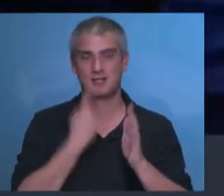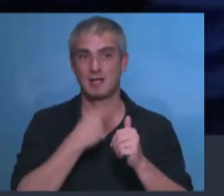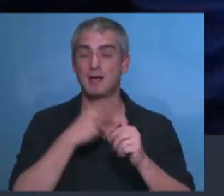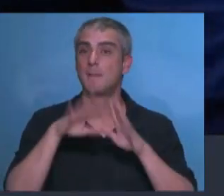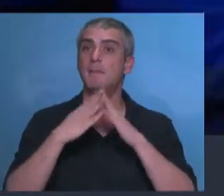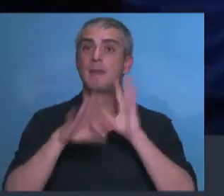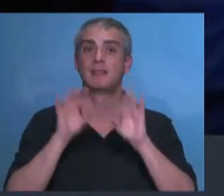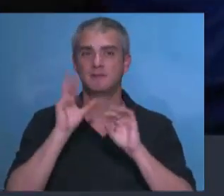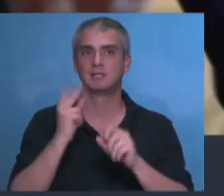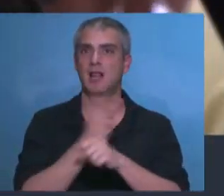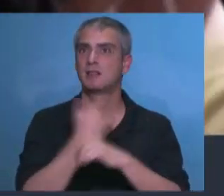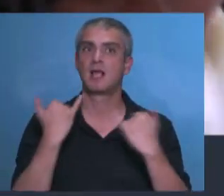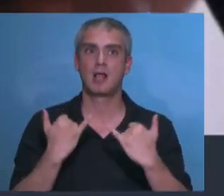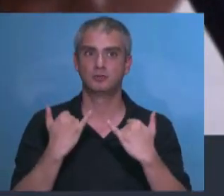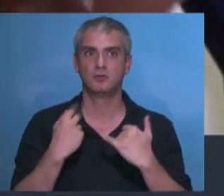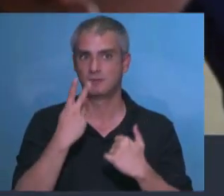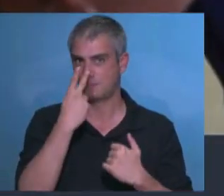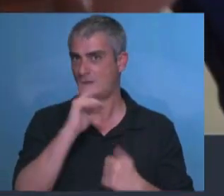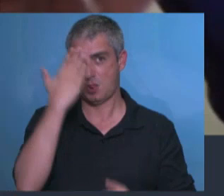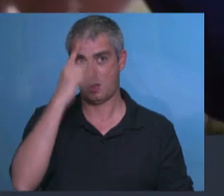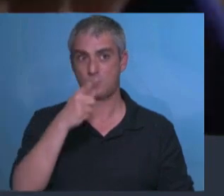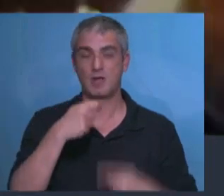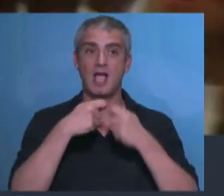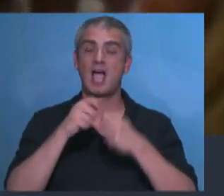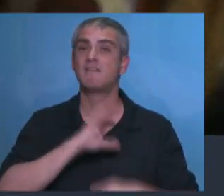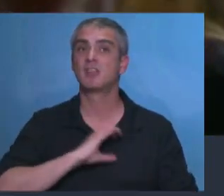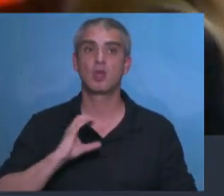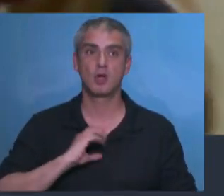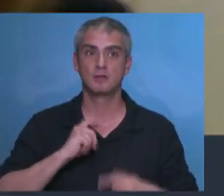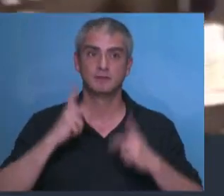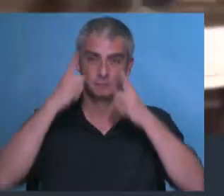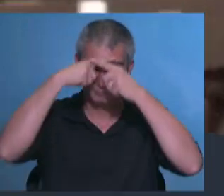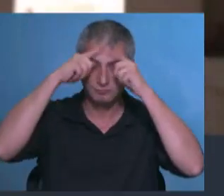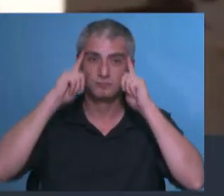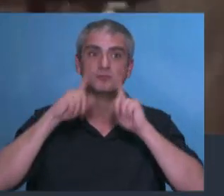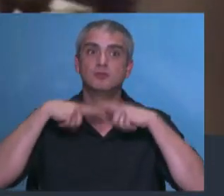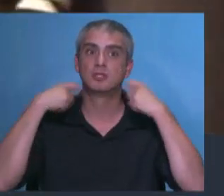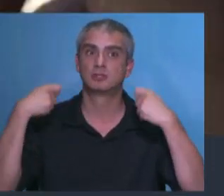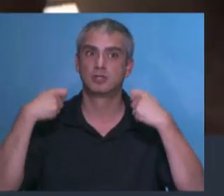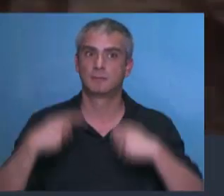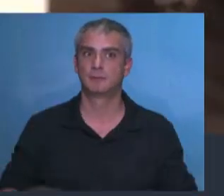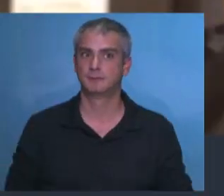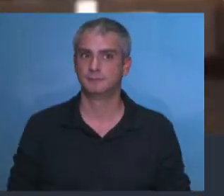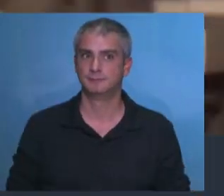הנבחרים הצטרכו להתרגל מעטה למראה לא מוכר, חברת קונגרס שחובשת חיג'אב.